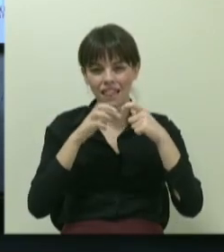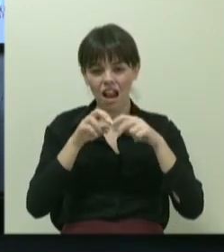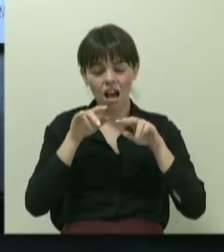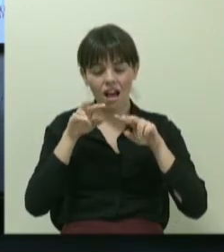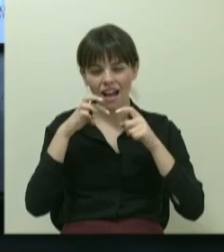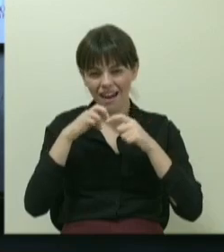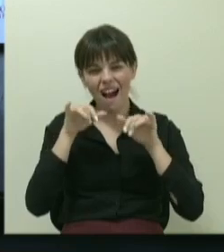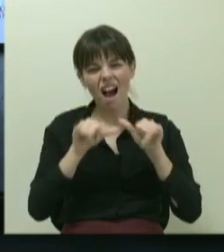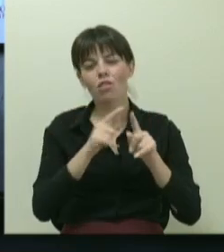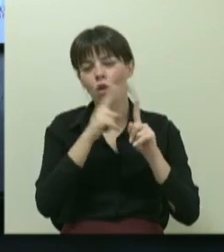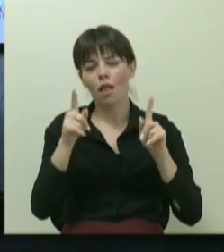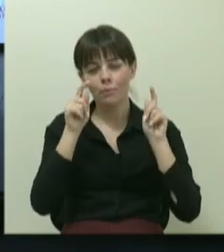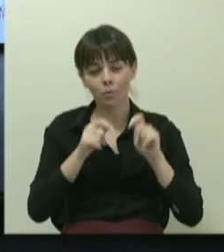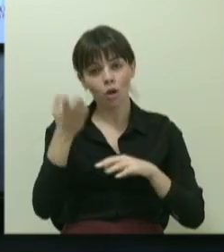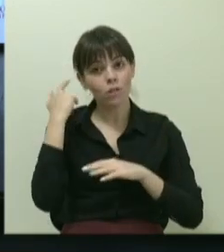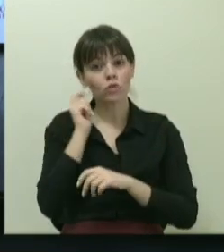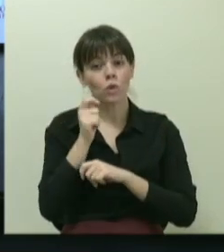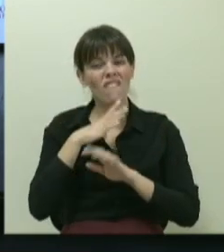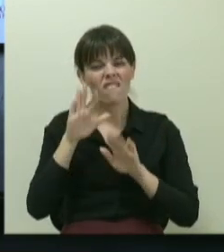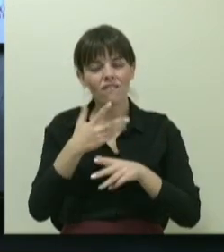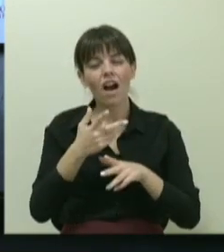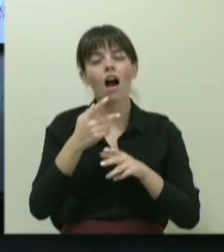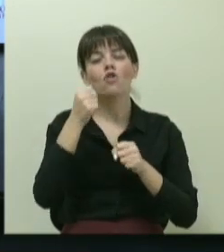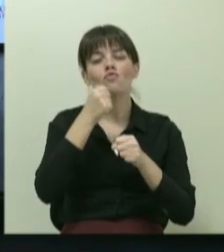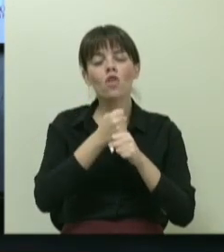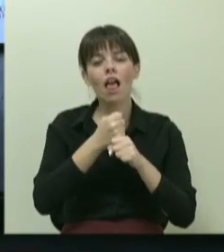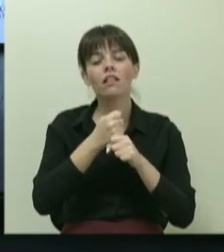çok gündemdeydi. Güney Kore,